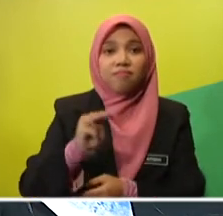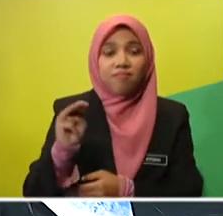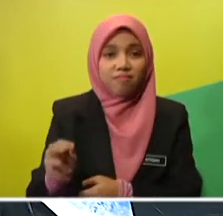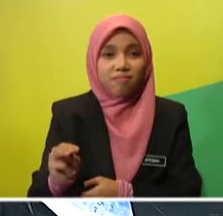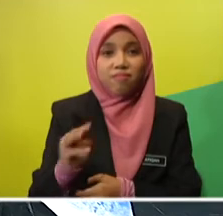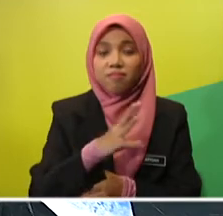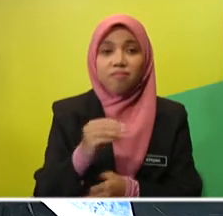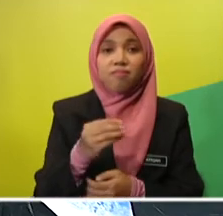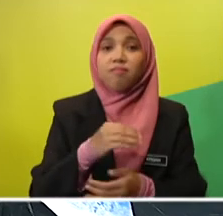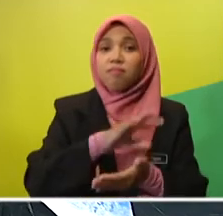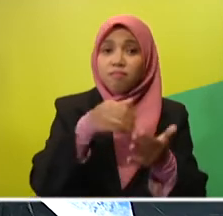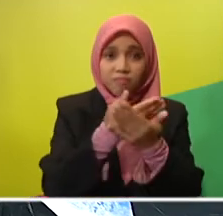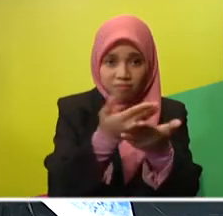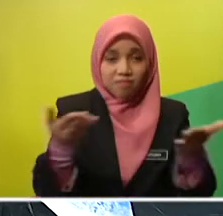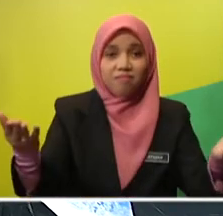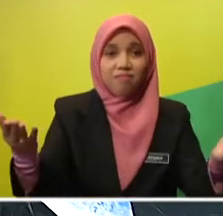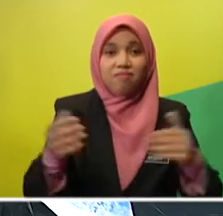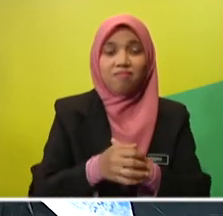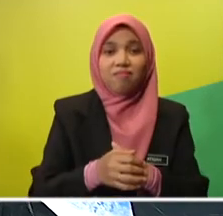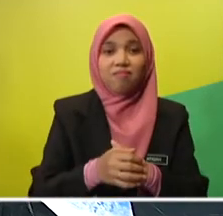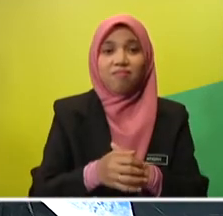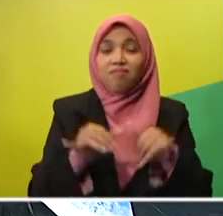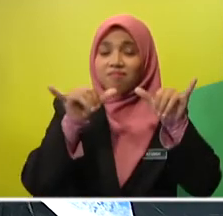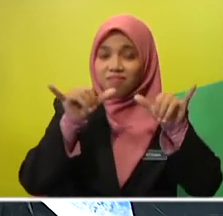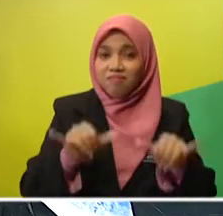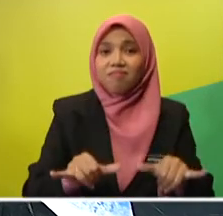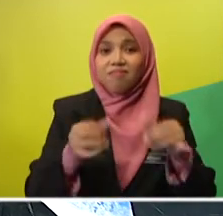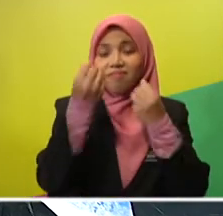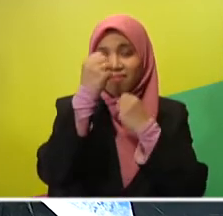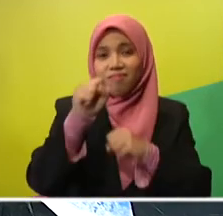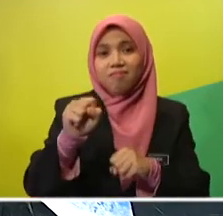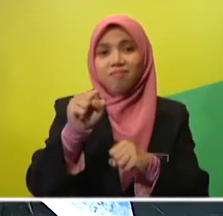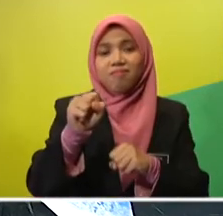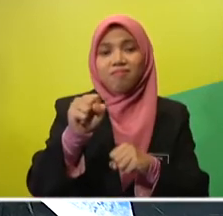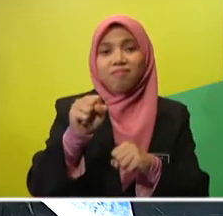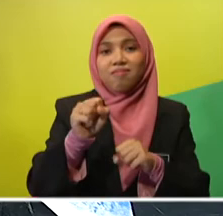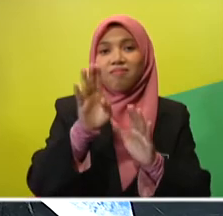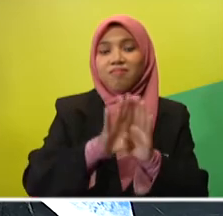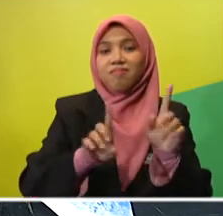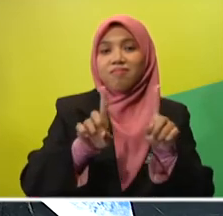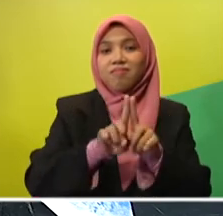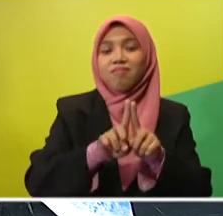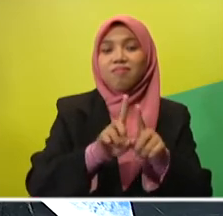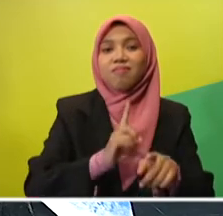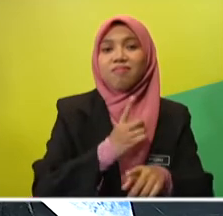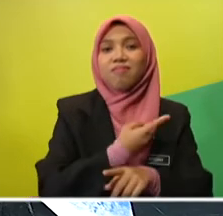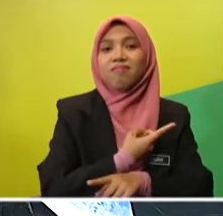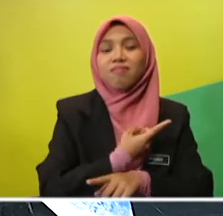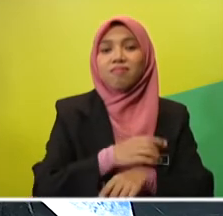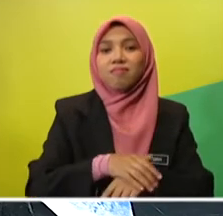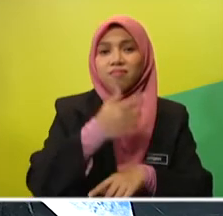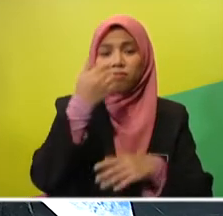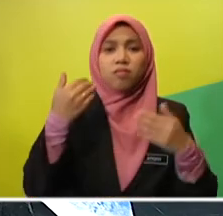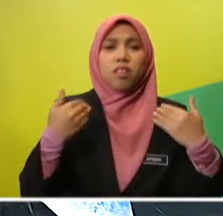Didik TV KPM terus kekal setia bersama kami kerana banyak lagi ilmu pengetahuan yang bakal